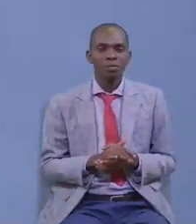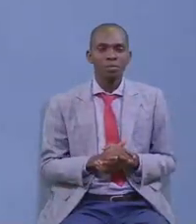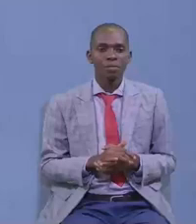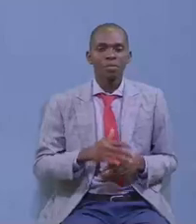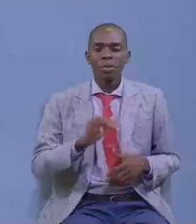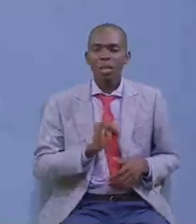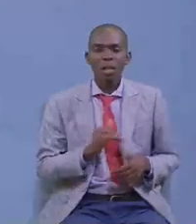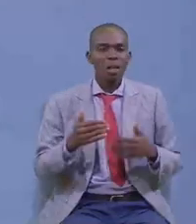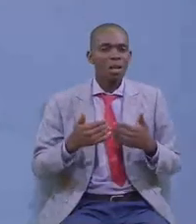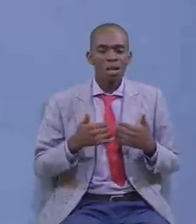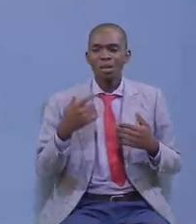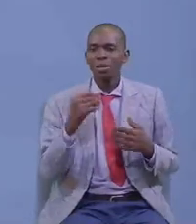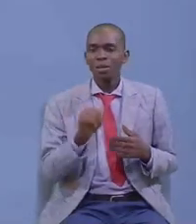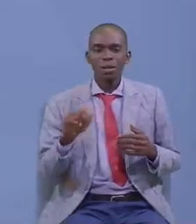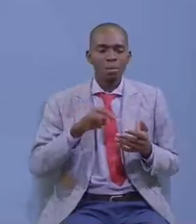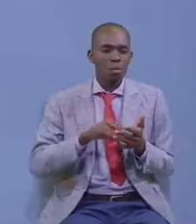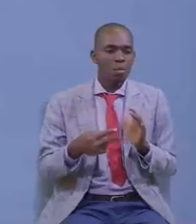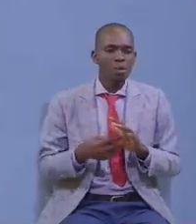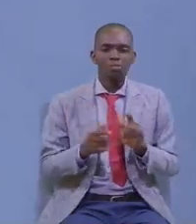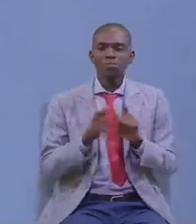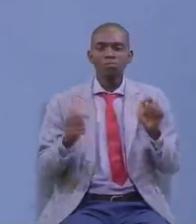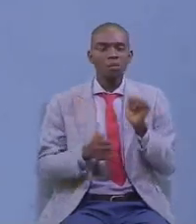J'ai un objectif plus grand que la chair.